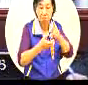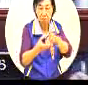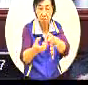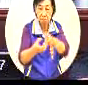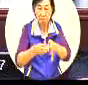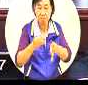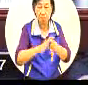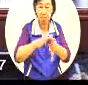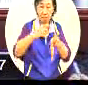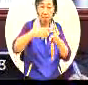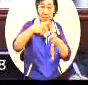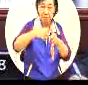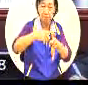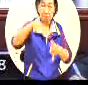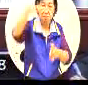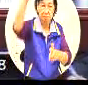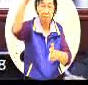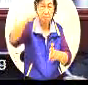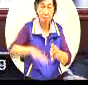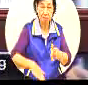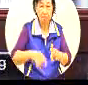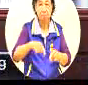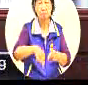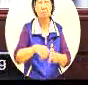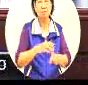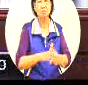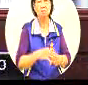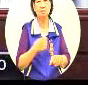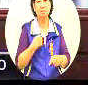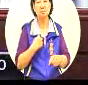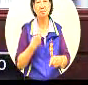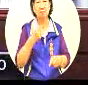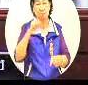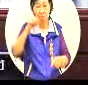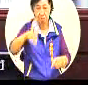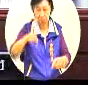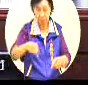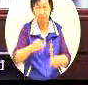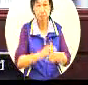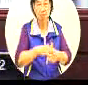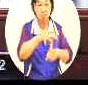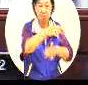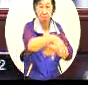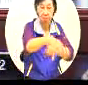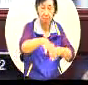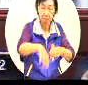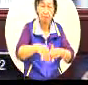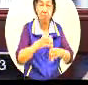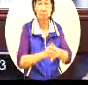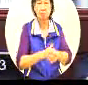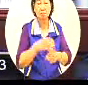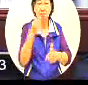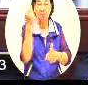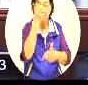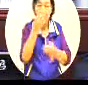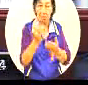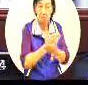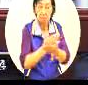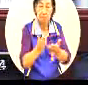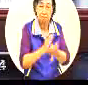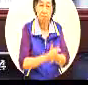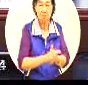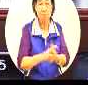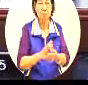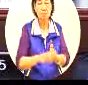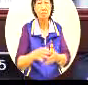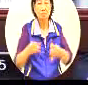的意见。那我个人是同意如果在环境影响评估没有问题，那我个人是